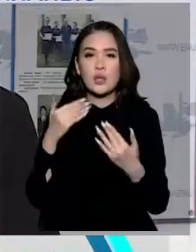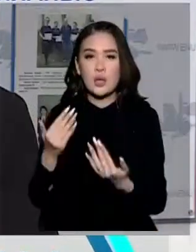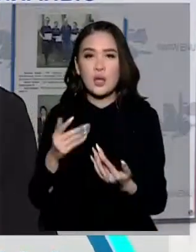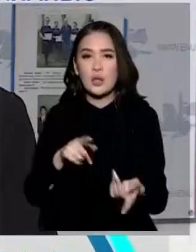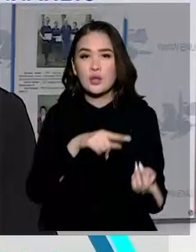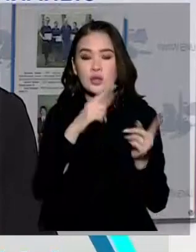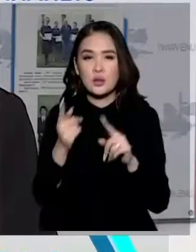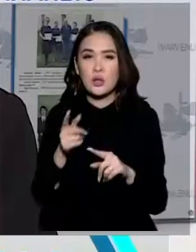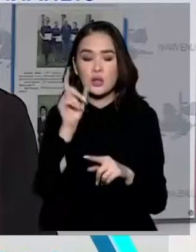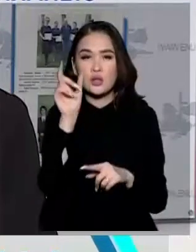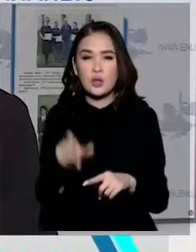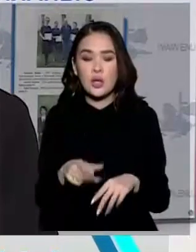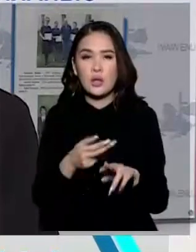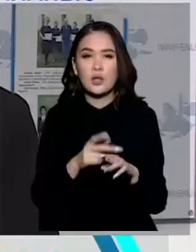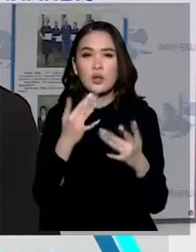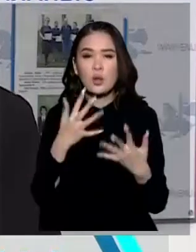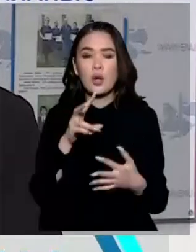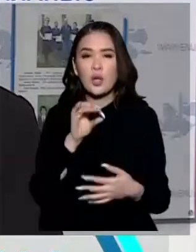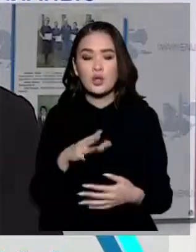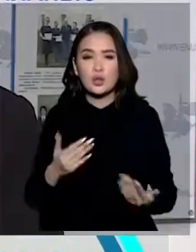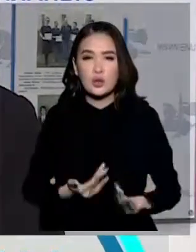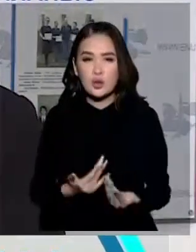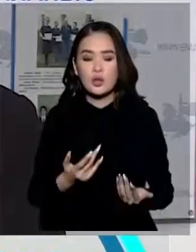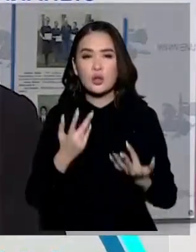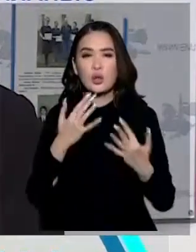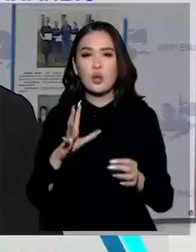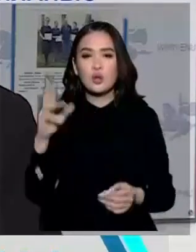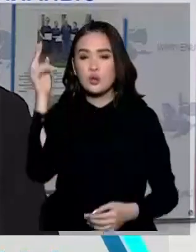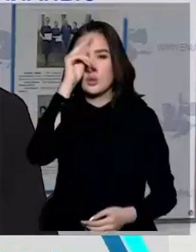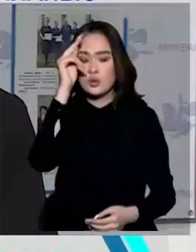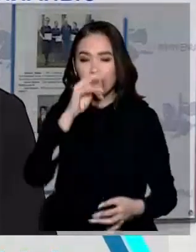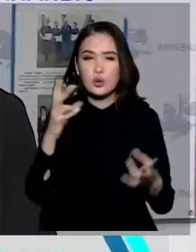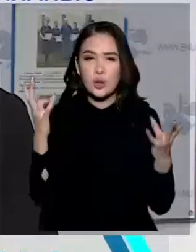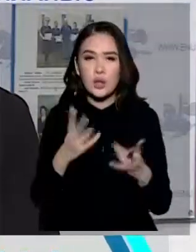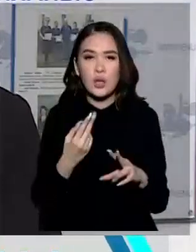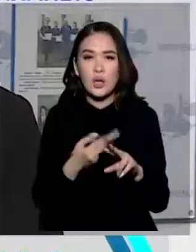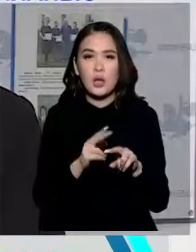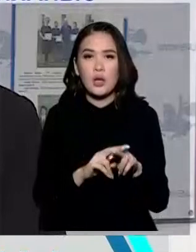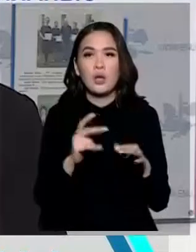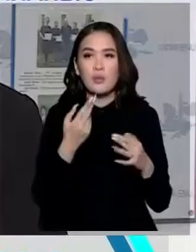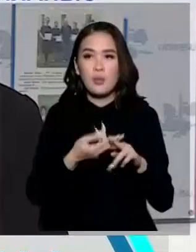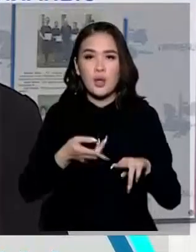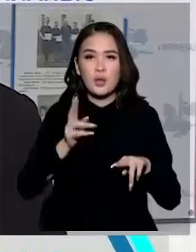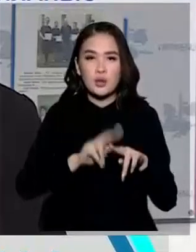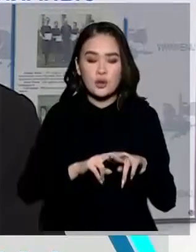кейін адам қанша жыл өмір сүрсе, сонша жыл үйрену керек. Сондықтан осы